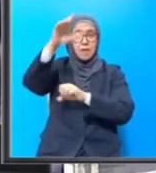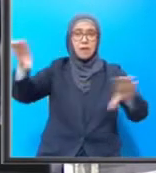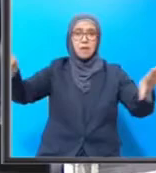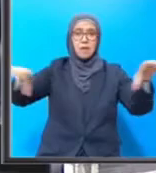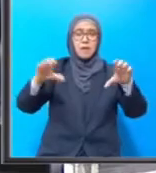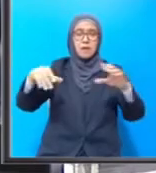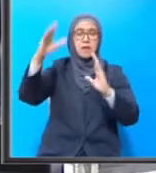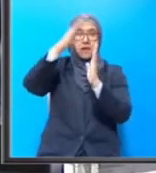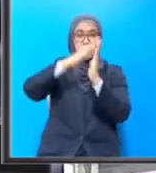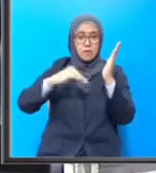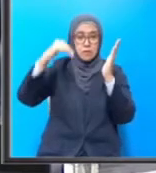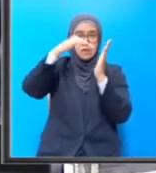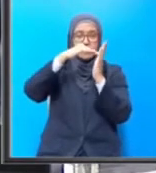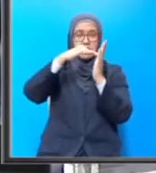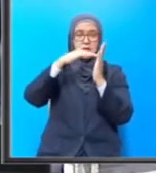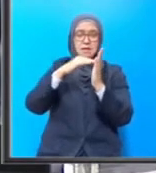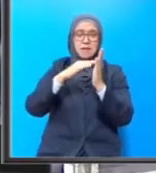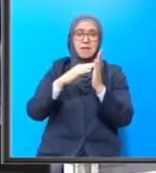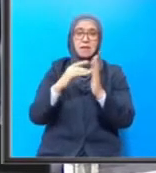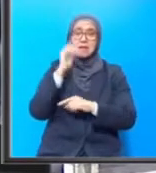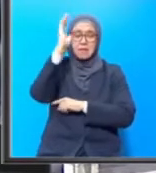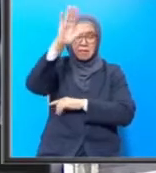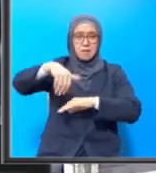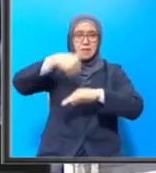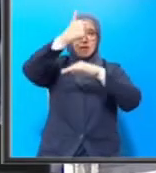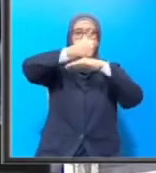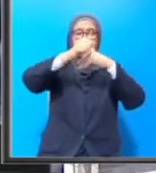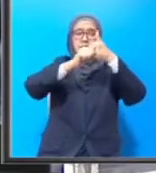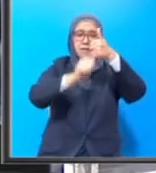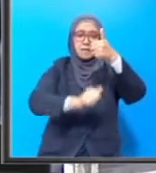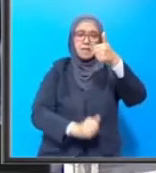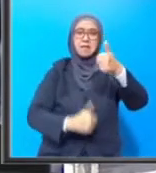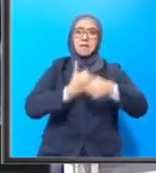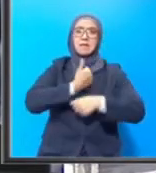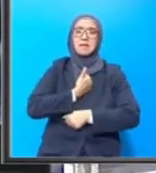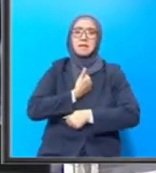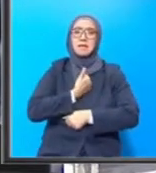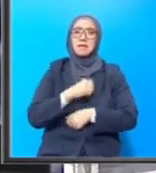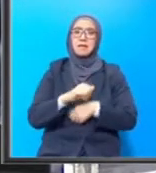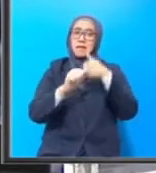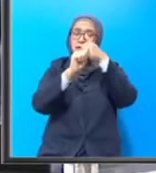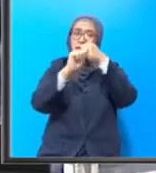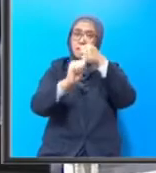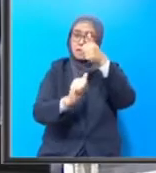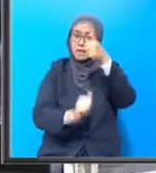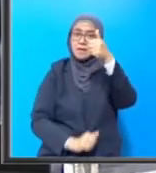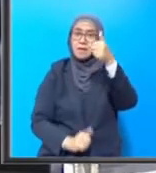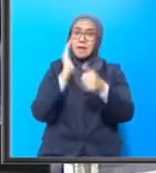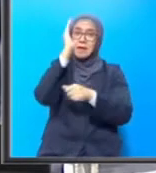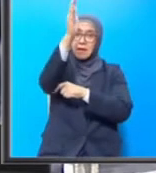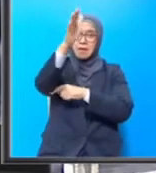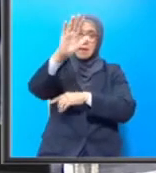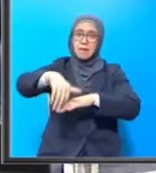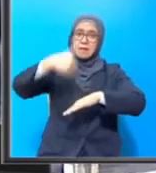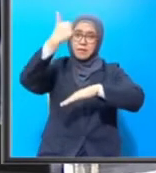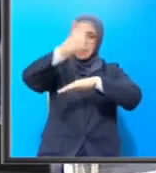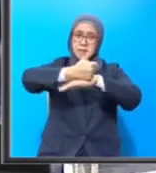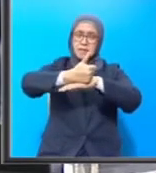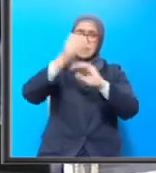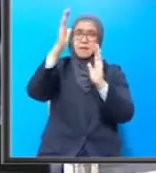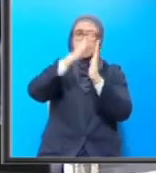mereka akan membentuk ahli jawatankuasa sendiri ahli jawatankuasa yang bakal dibentuk